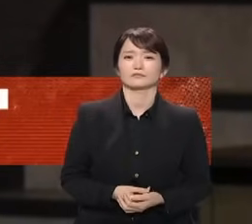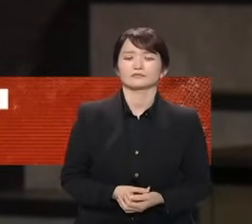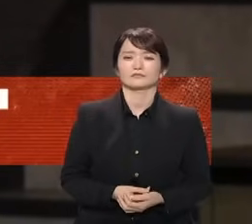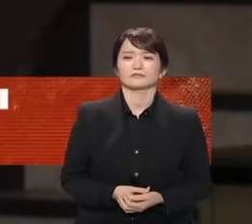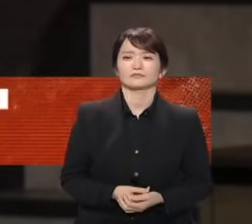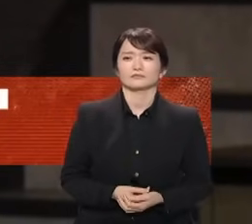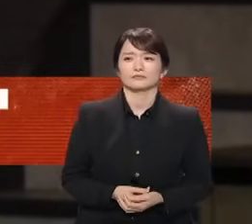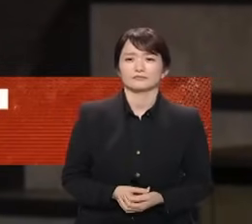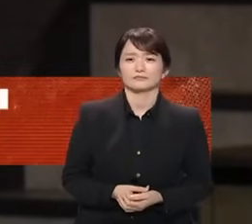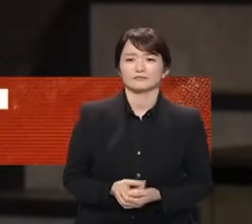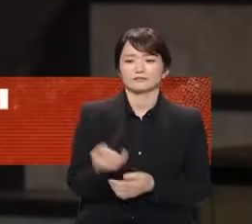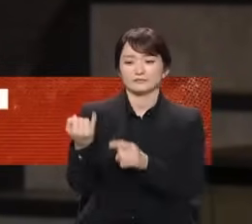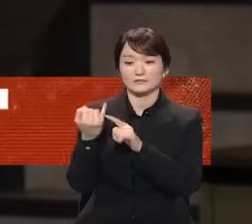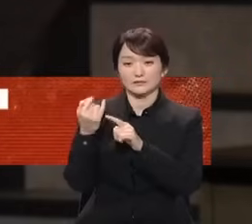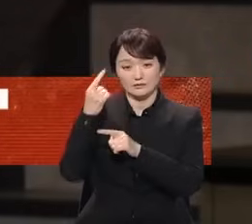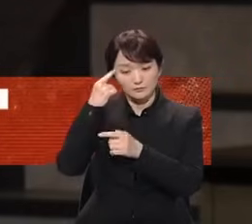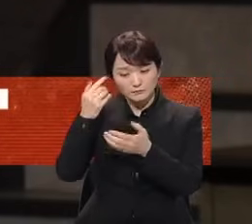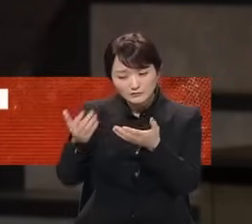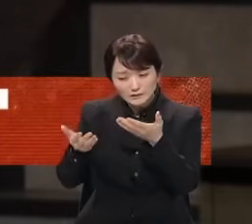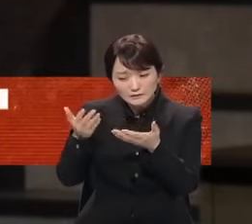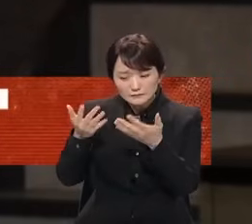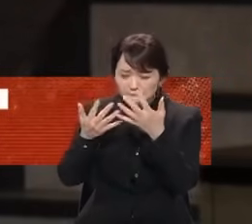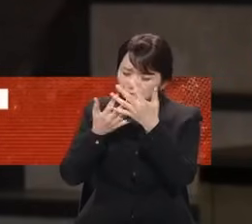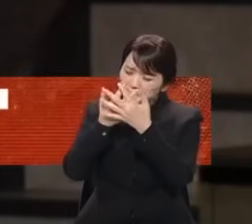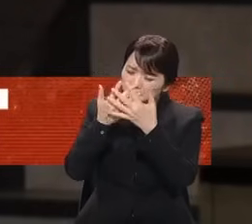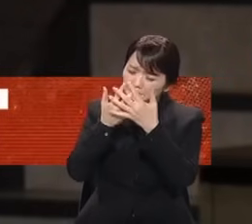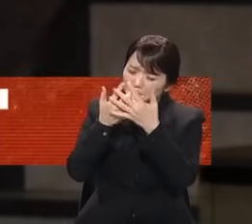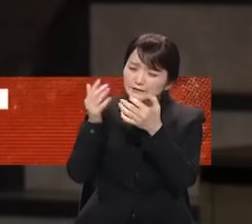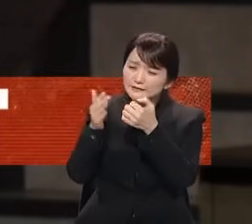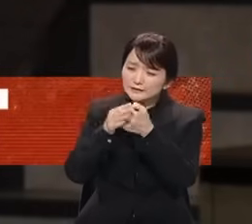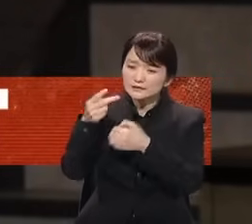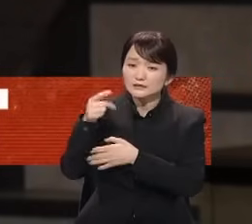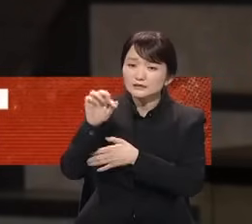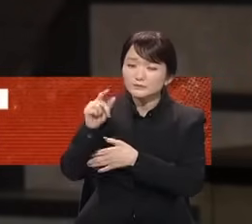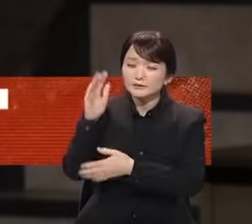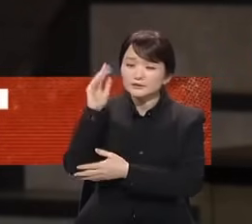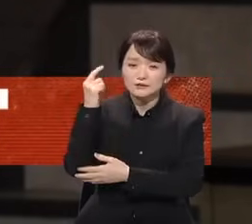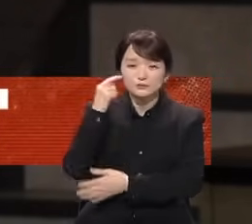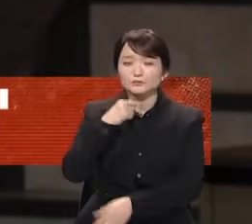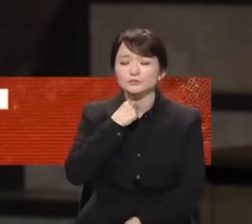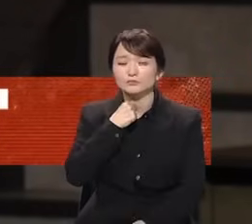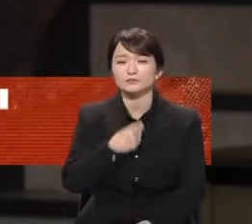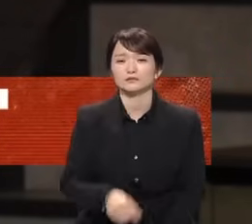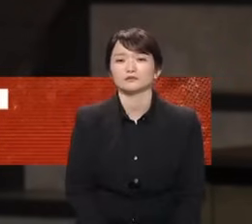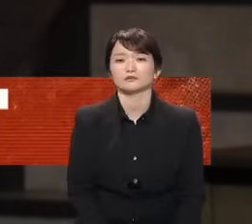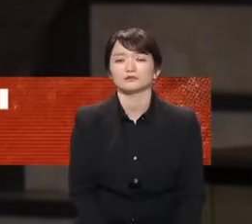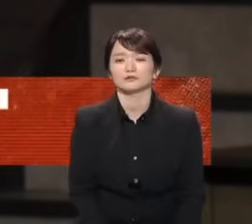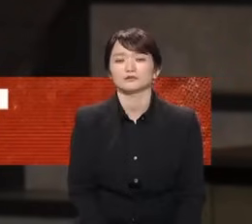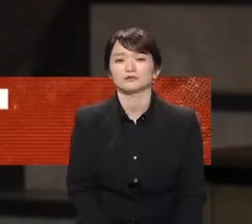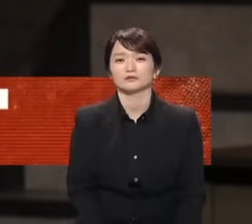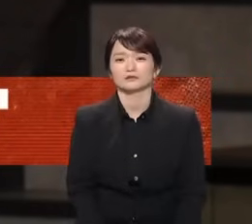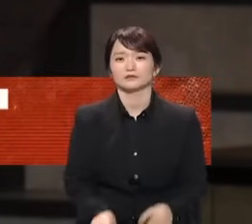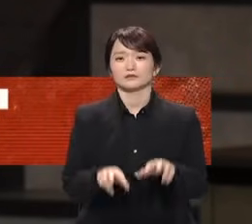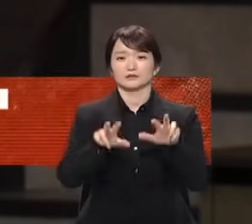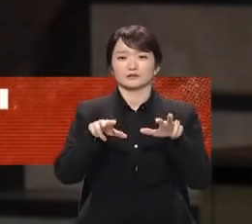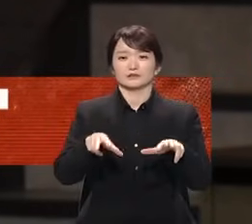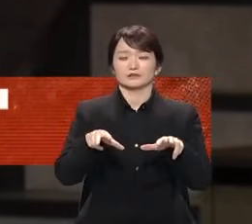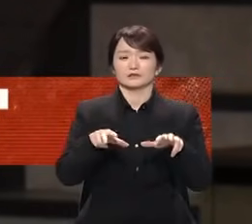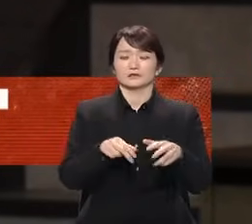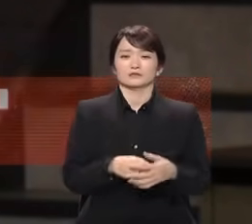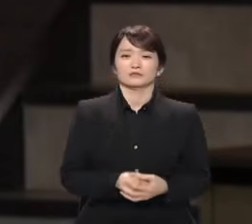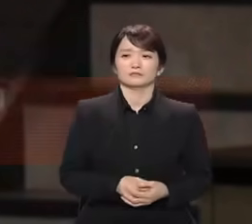하거든요. 왜냐하면 판단력이 지금 없어서 사건 반장에서 이야기를 듣고 싶었다라고 얘기를 하시는데요. 지금 이제 여러모로 봤을 때 확실히